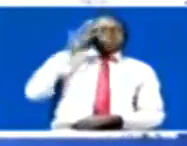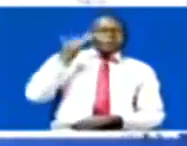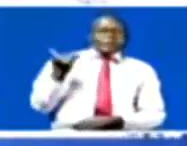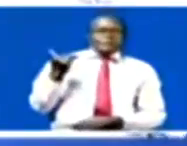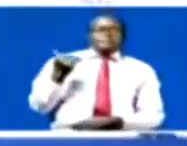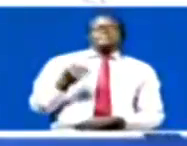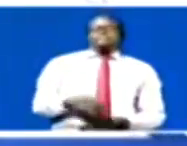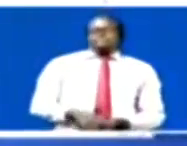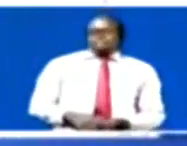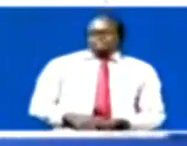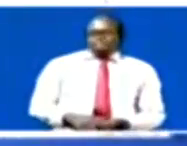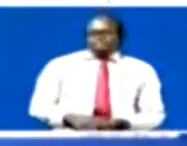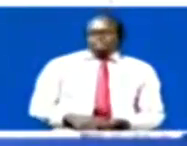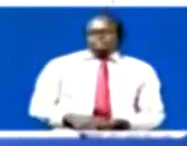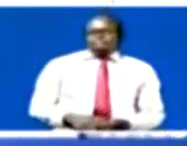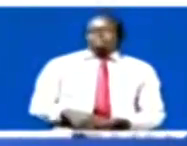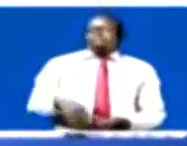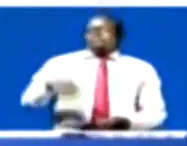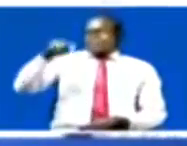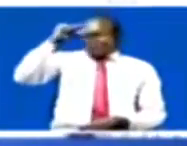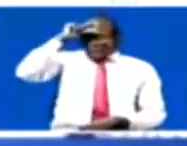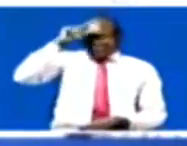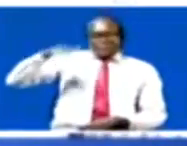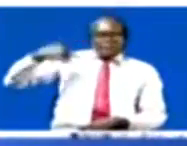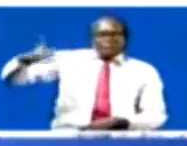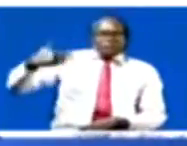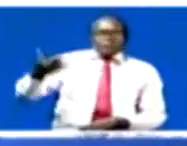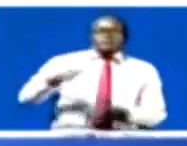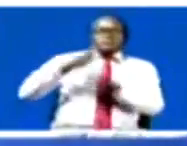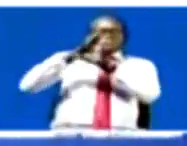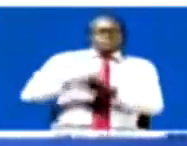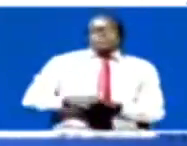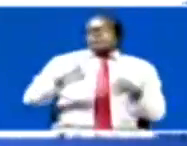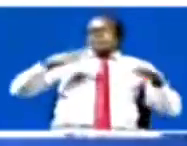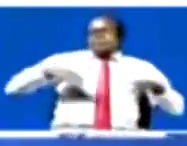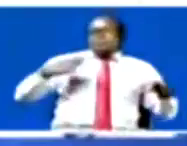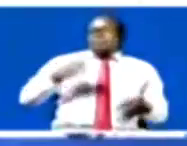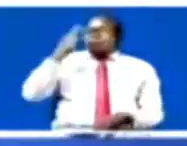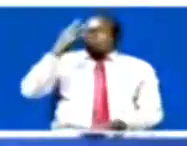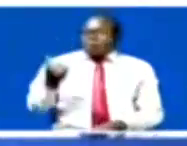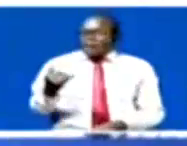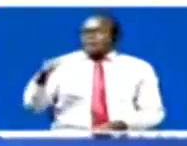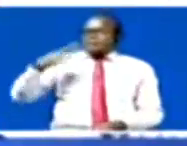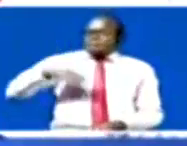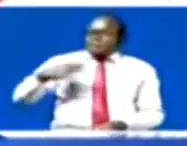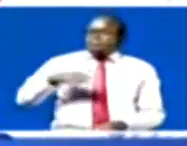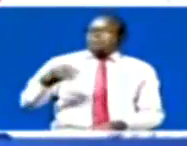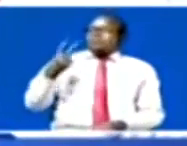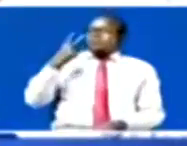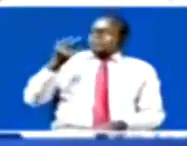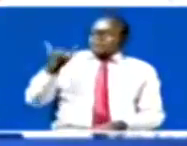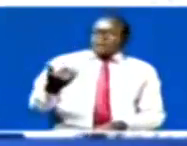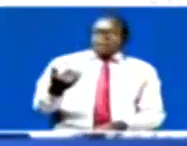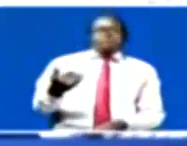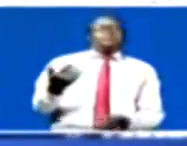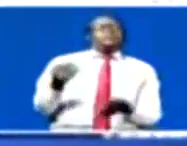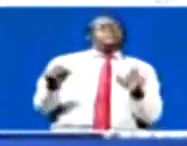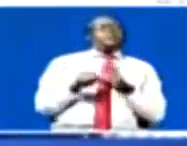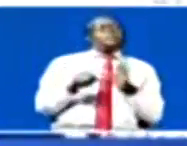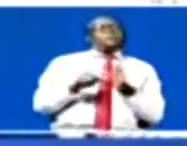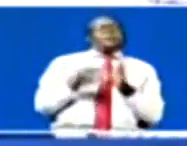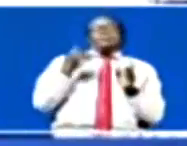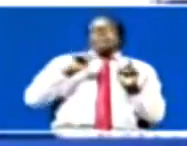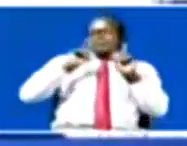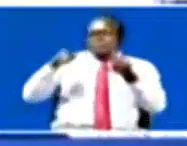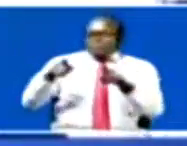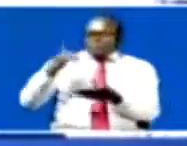sababu serikali mara kwa mara huwa yahimiza wananchi. Wananchi, mnapoona dalili yoyote mbaya, tuende